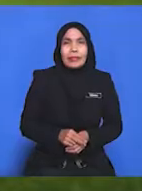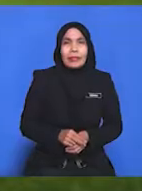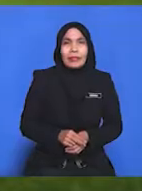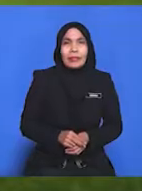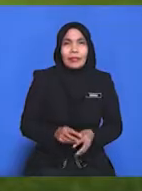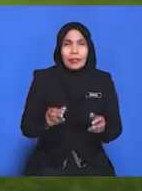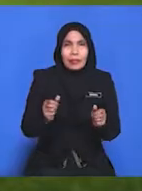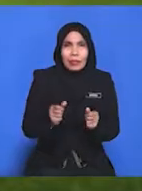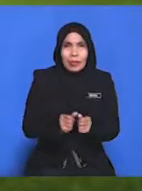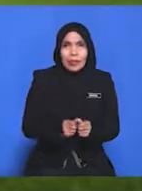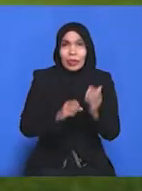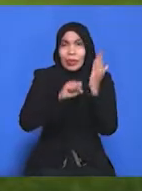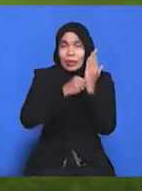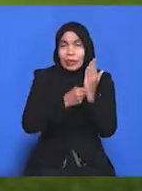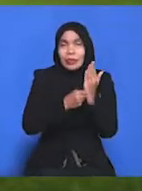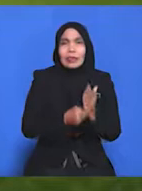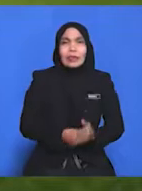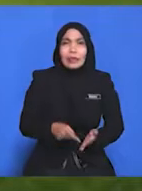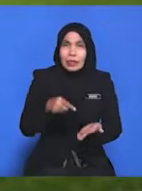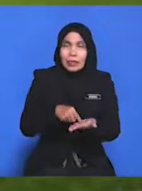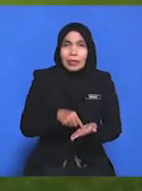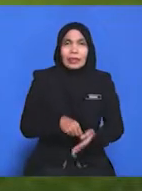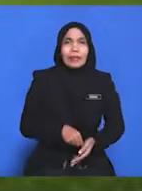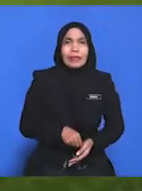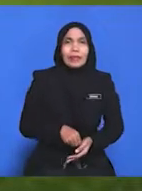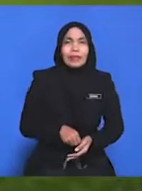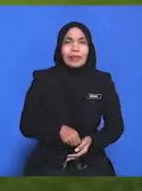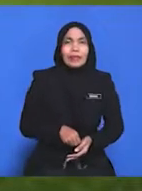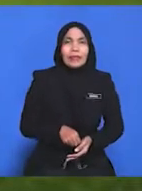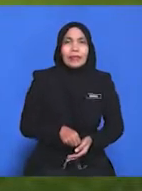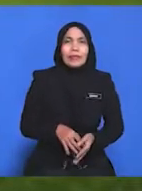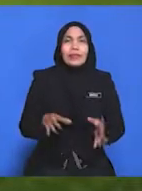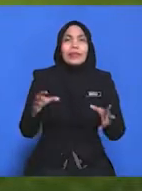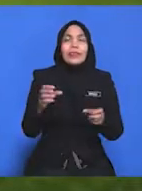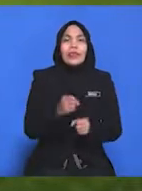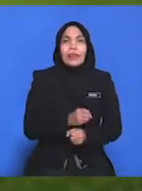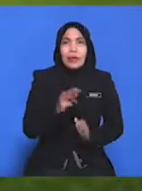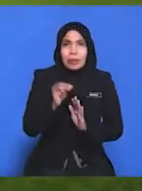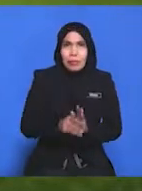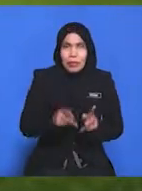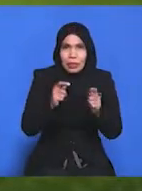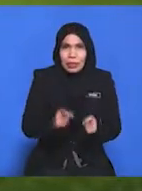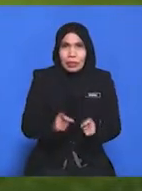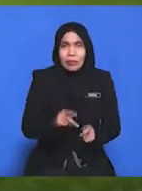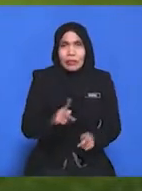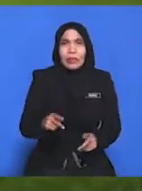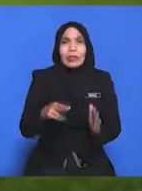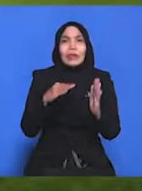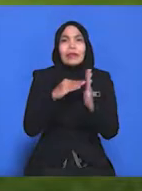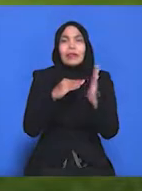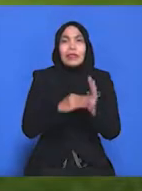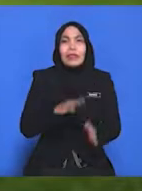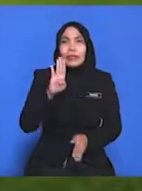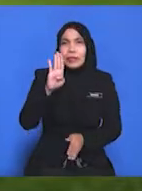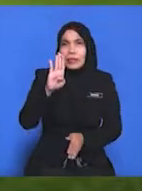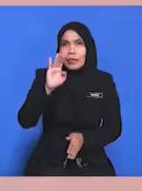asas power of two, inilah kita dapat menetapkan bilangan bye bagi perlawanan kalah mati